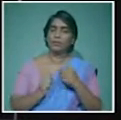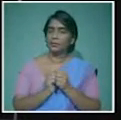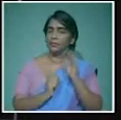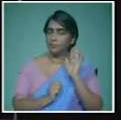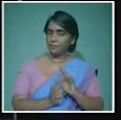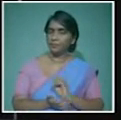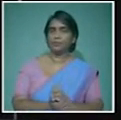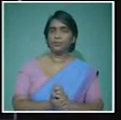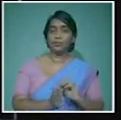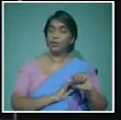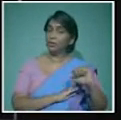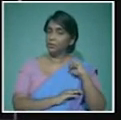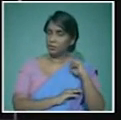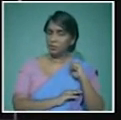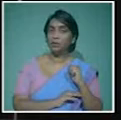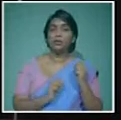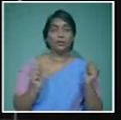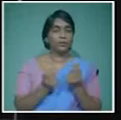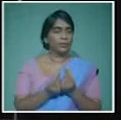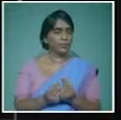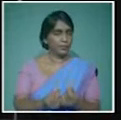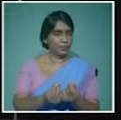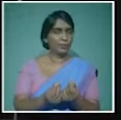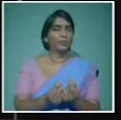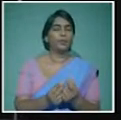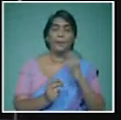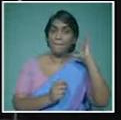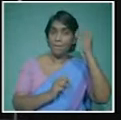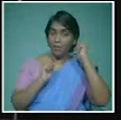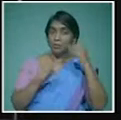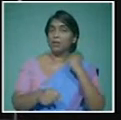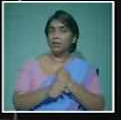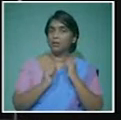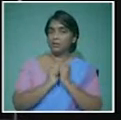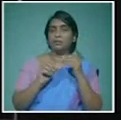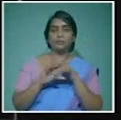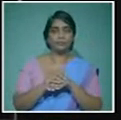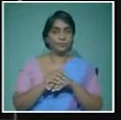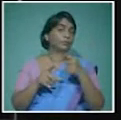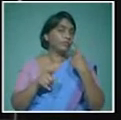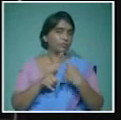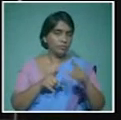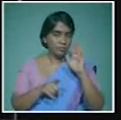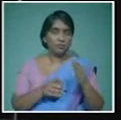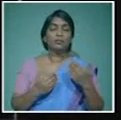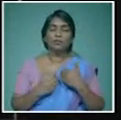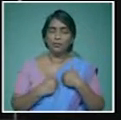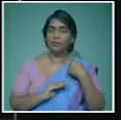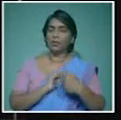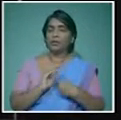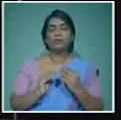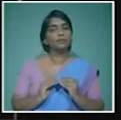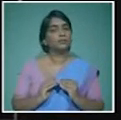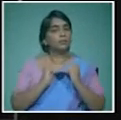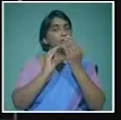යුතුයි. ශක්තිමත් කාර්යක්ෂම ඵලදායි රාජ්‍ය සේවයක් බිහිවීම තුළින් පමණයි අපිට අපේ රට